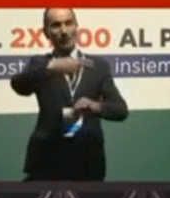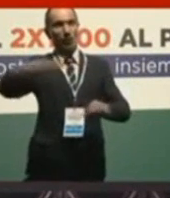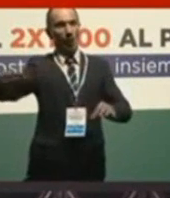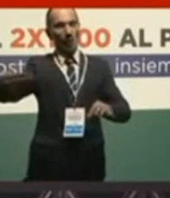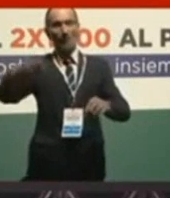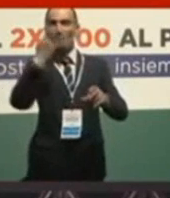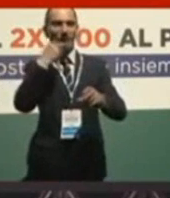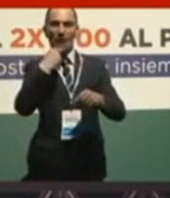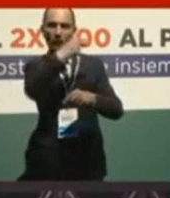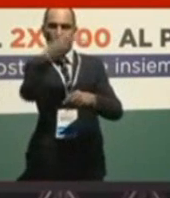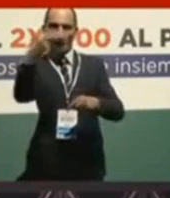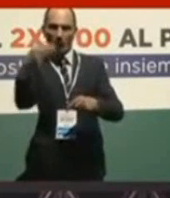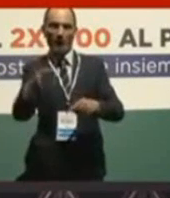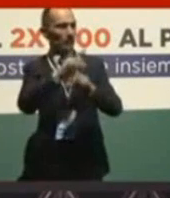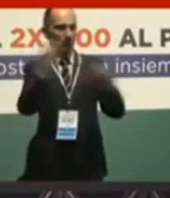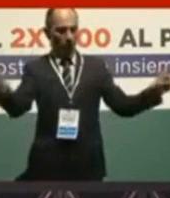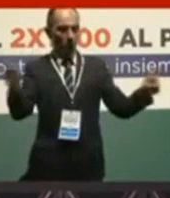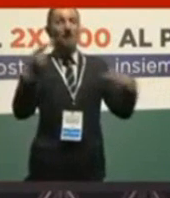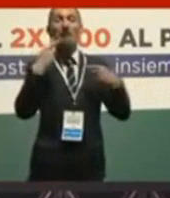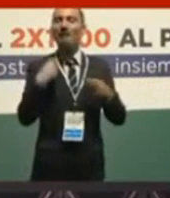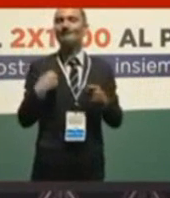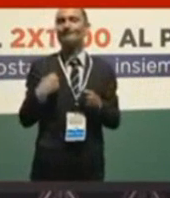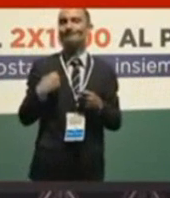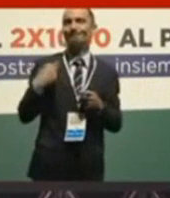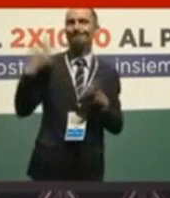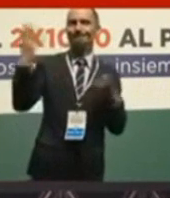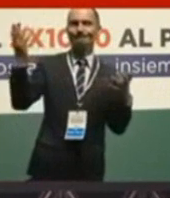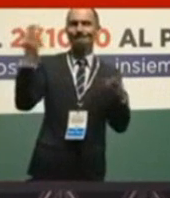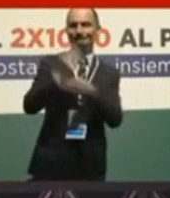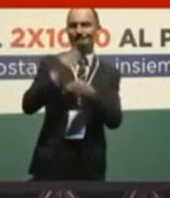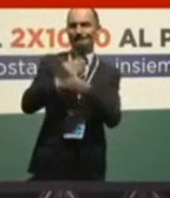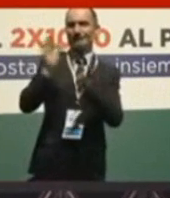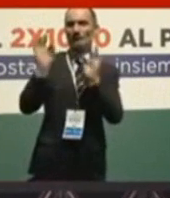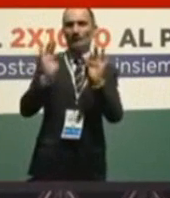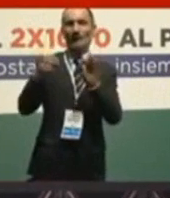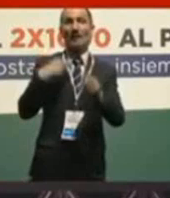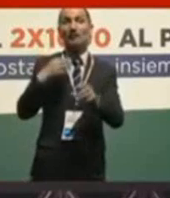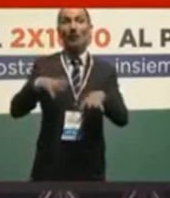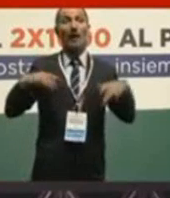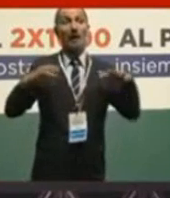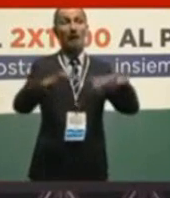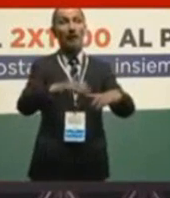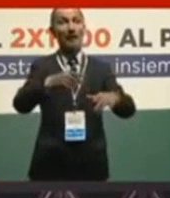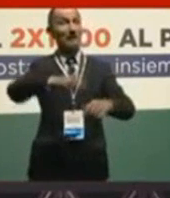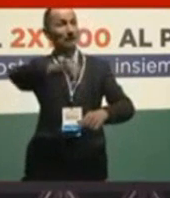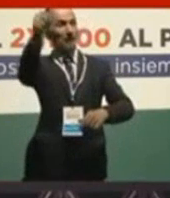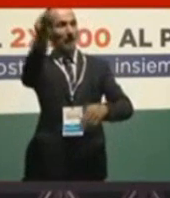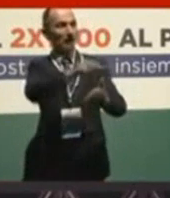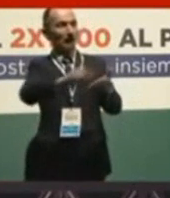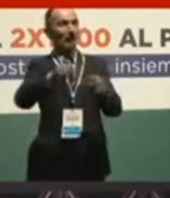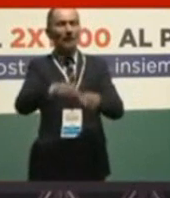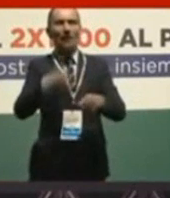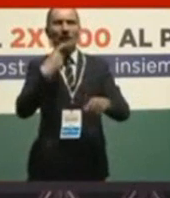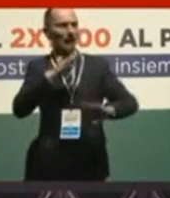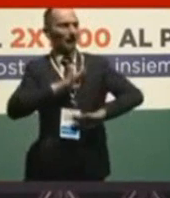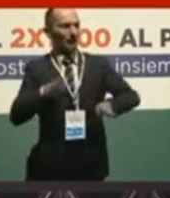nomi naturalmente, che ironizzava sull'affluenza alle primarie. Trattasi dello stesso